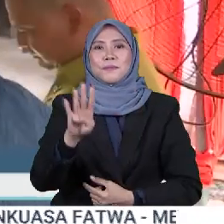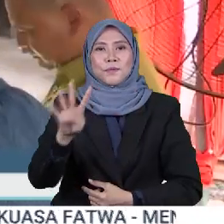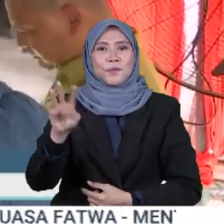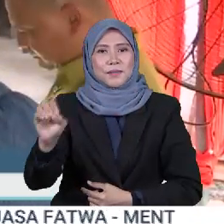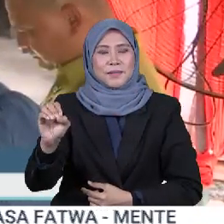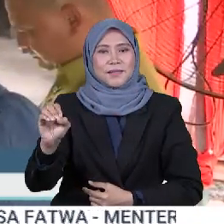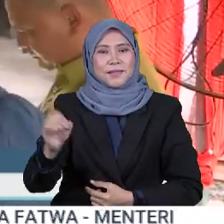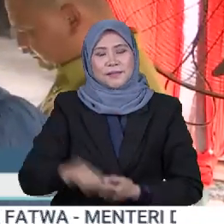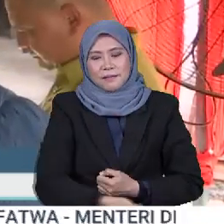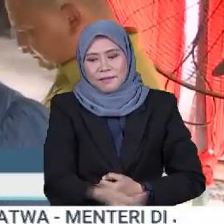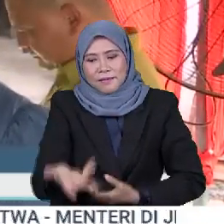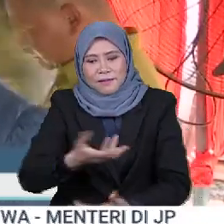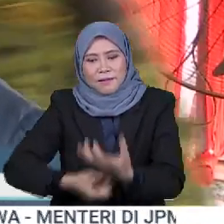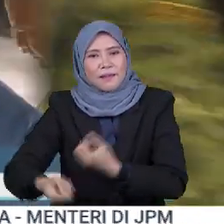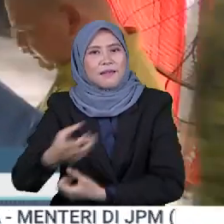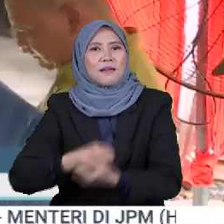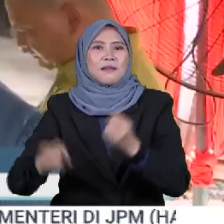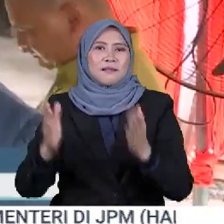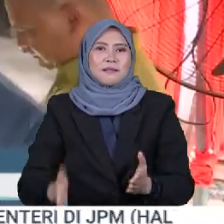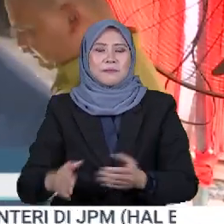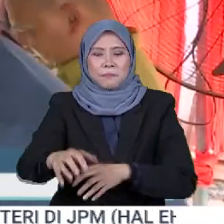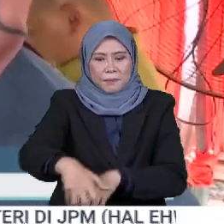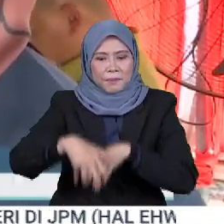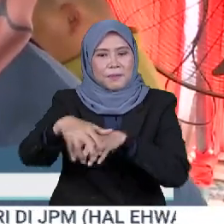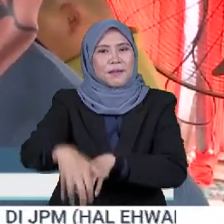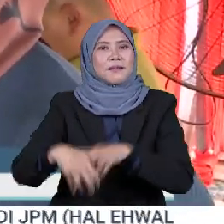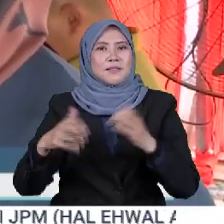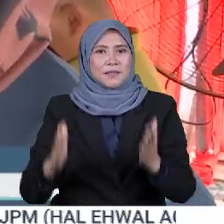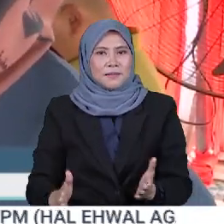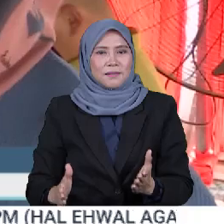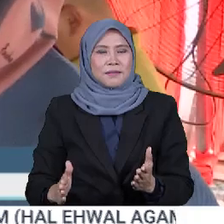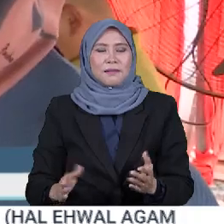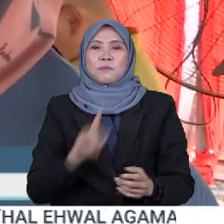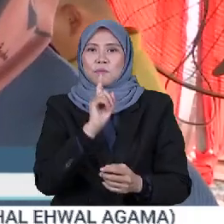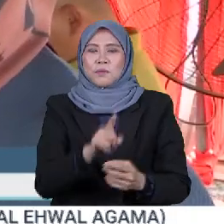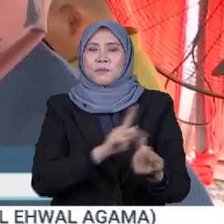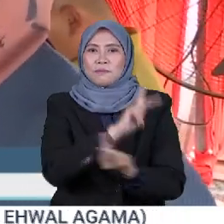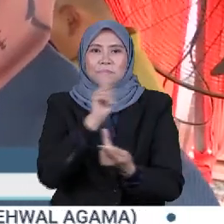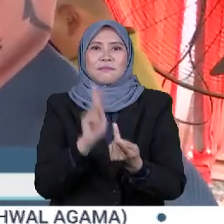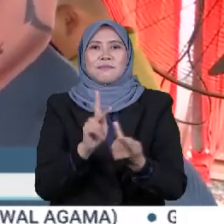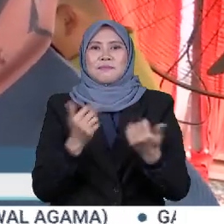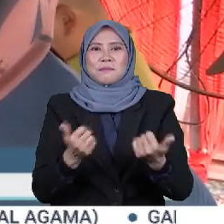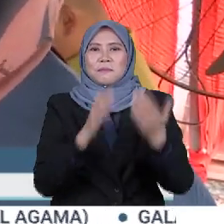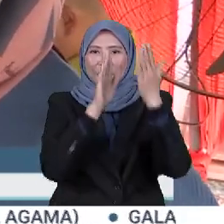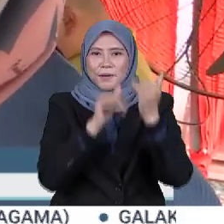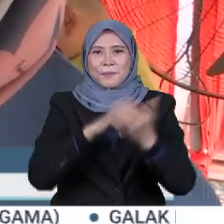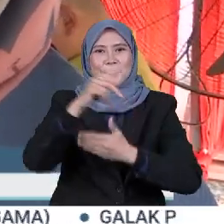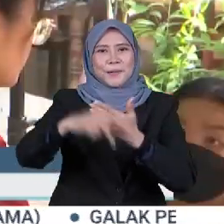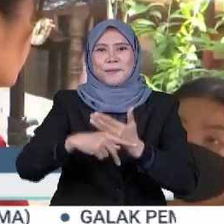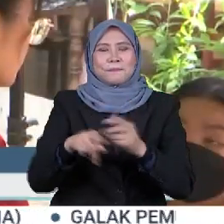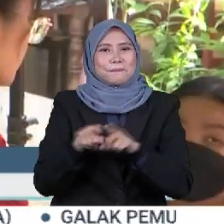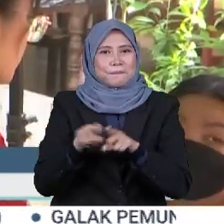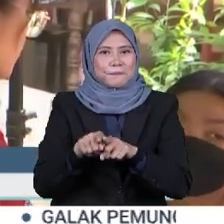lah, nelayan, mereka petani. Jadi memang sangat-sangat dorang harapkan lah program-program macam